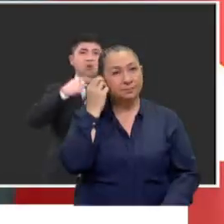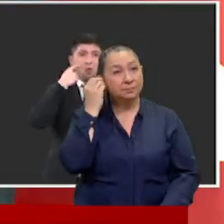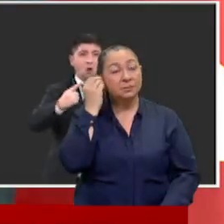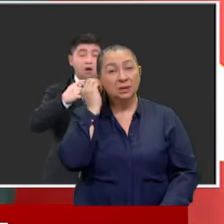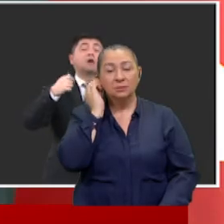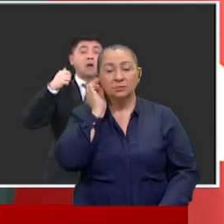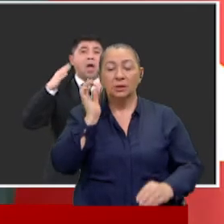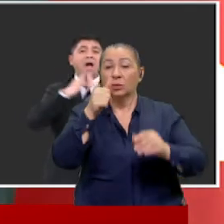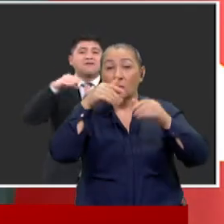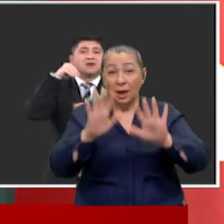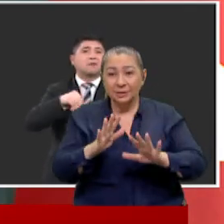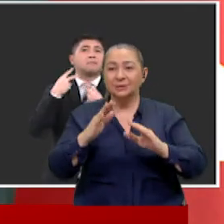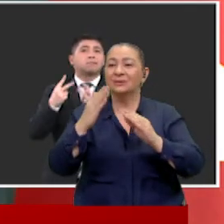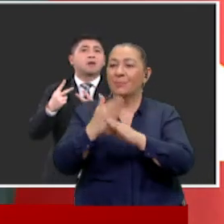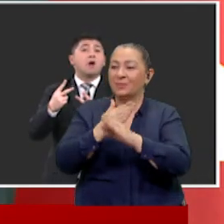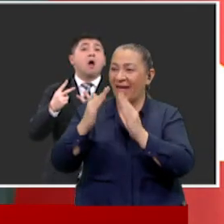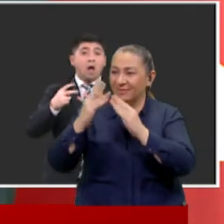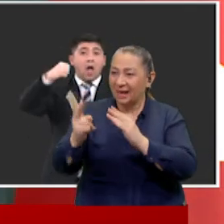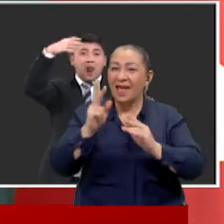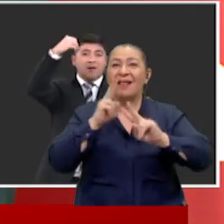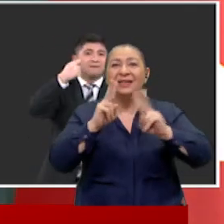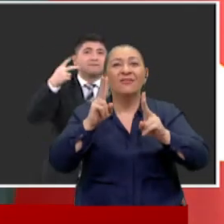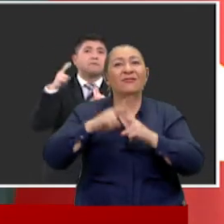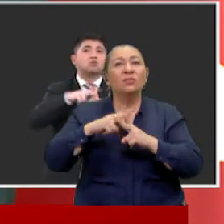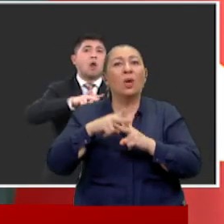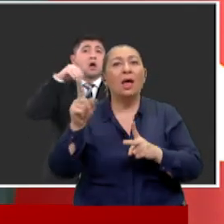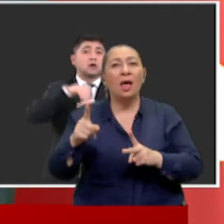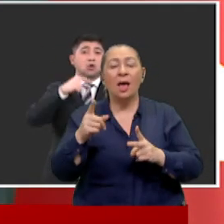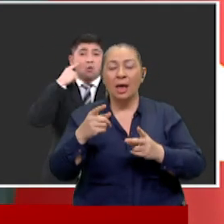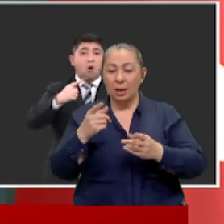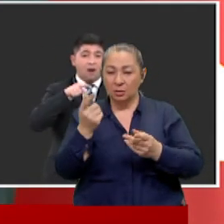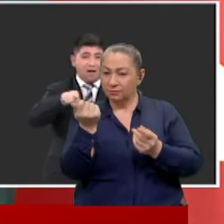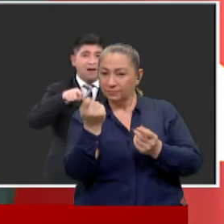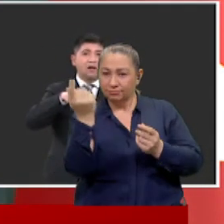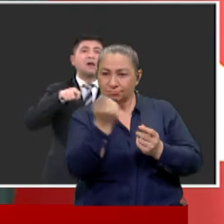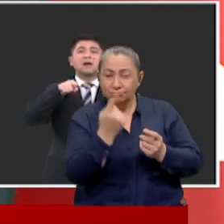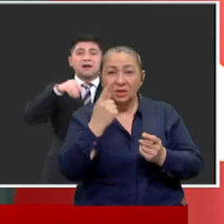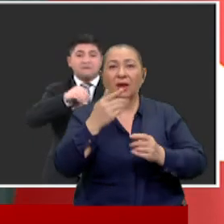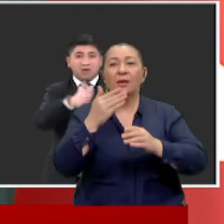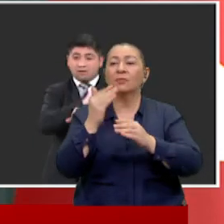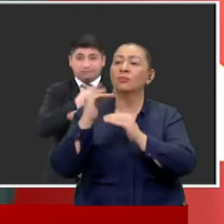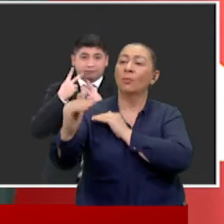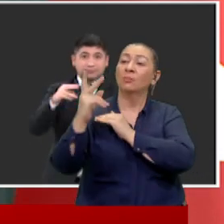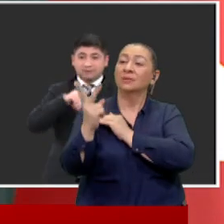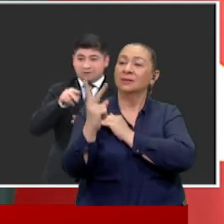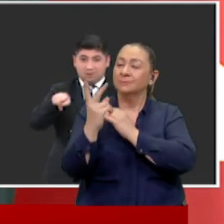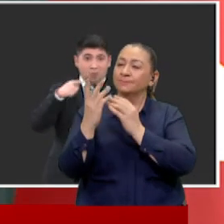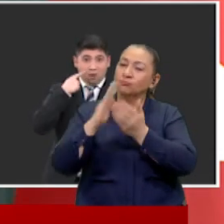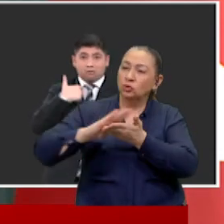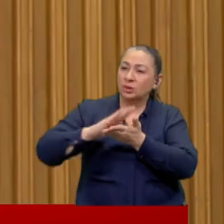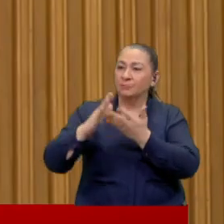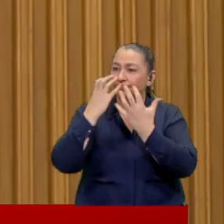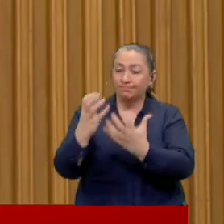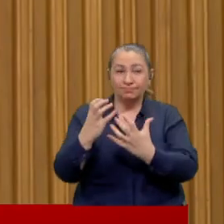ve yine hane halkını kapsayan elektrik faturalarında tarifeler vatandaşlarımız de yine